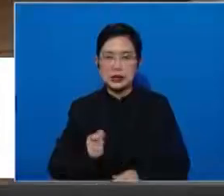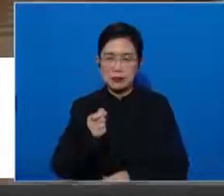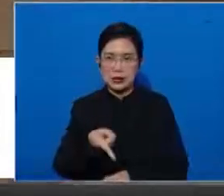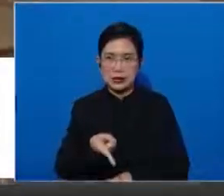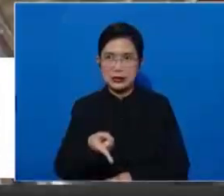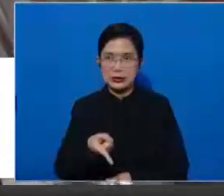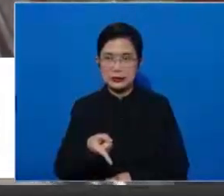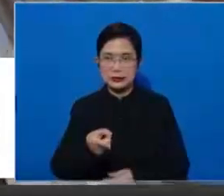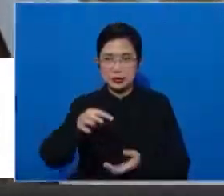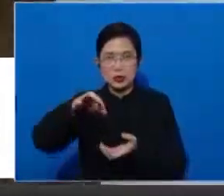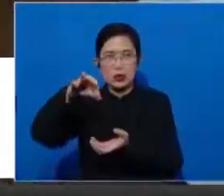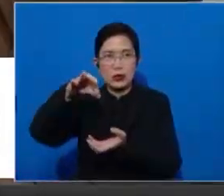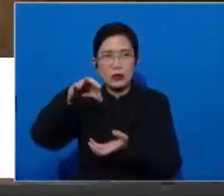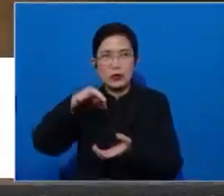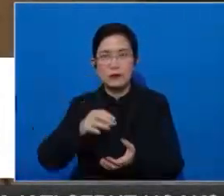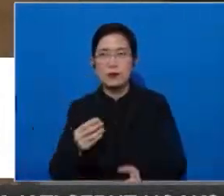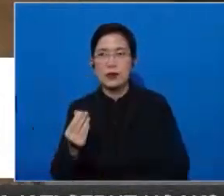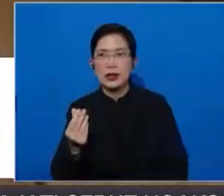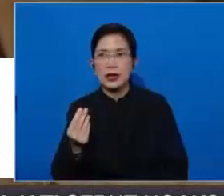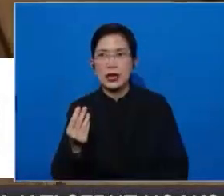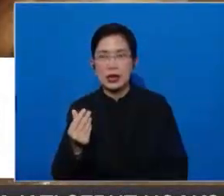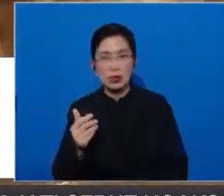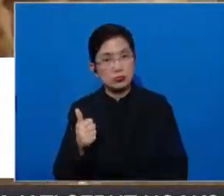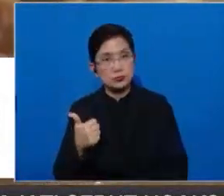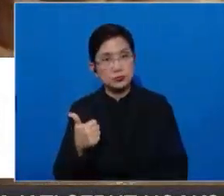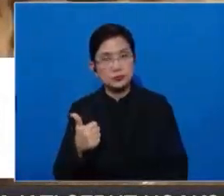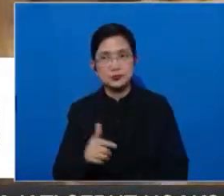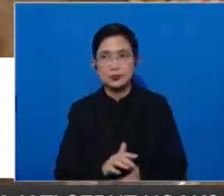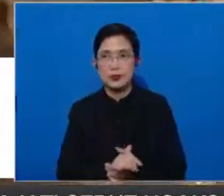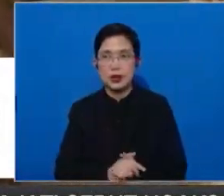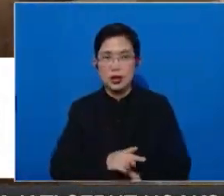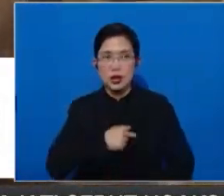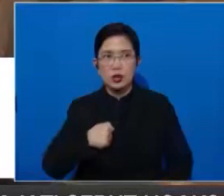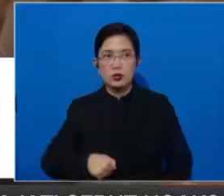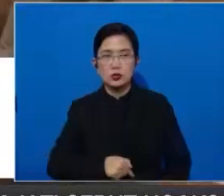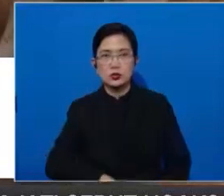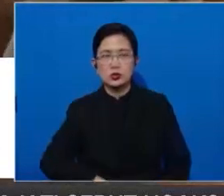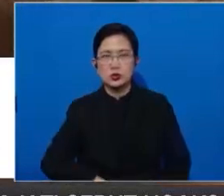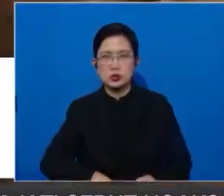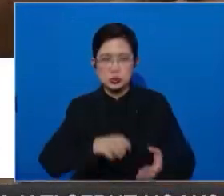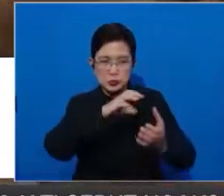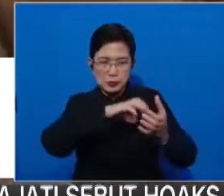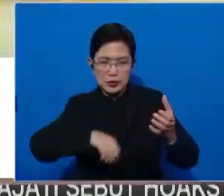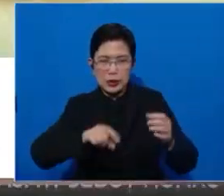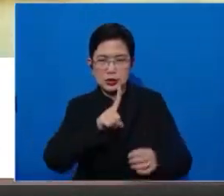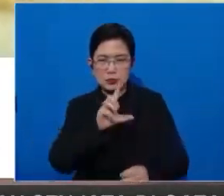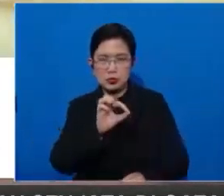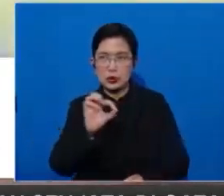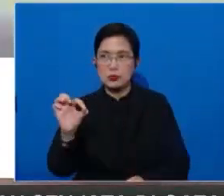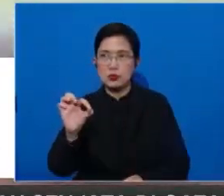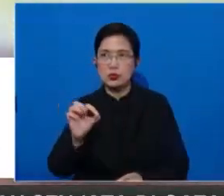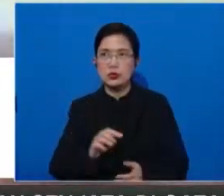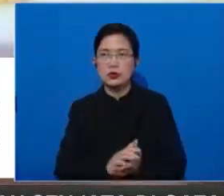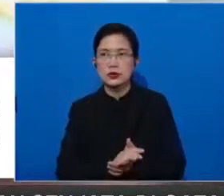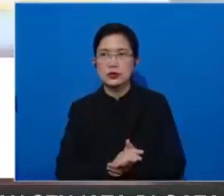sebagai buah tangan Anda. Harganya terjangkau kok. Khusus pepaya dipatok mulai Rp10.000 per kemasan, sedangkan